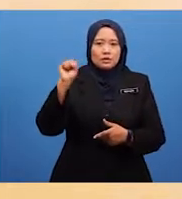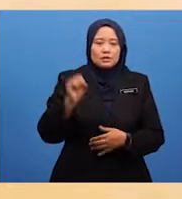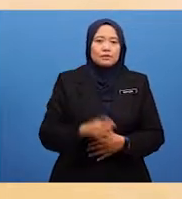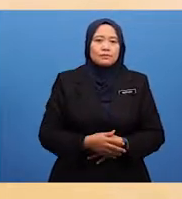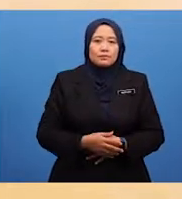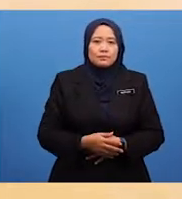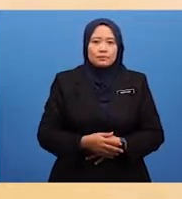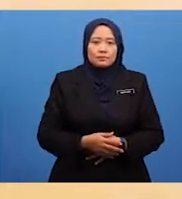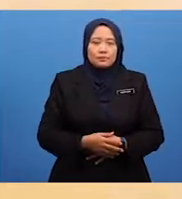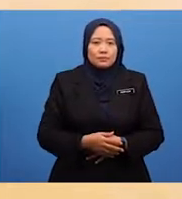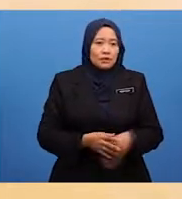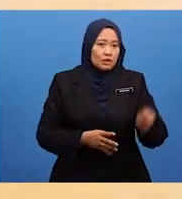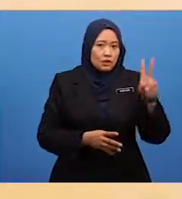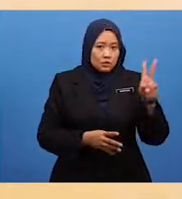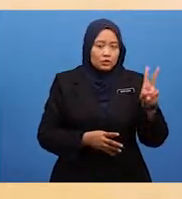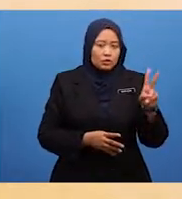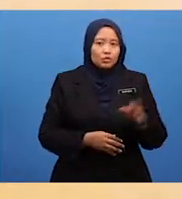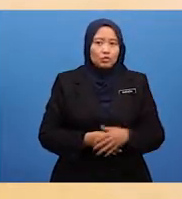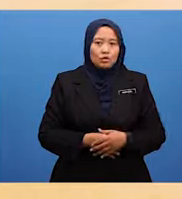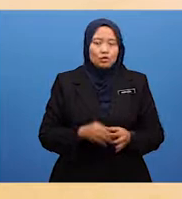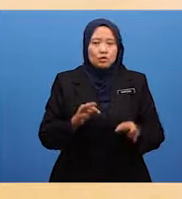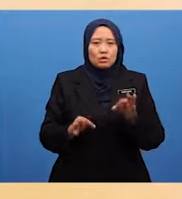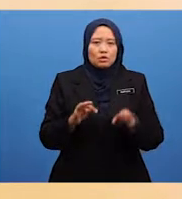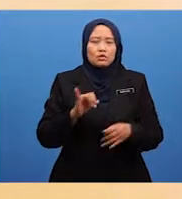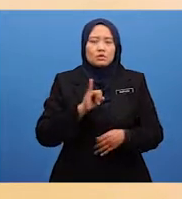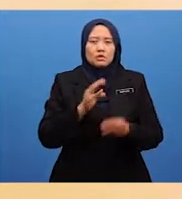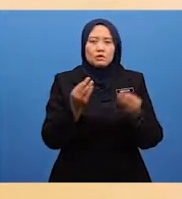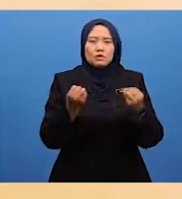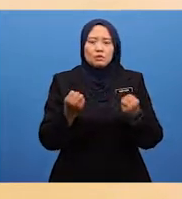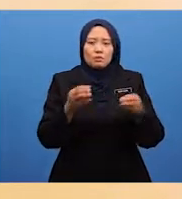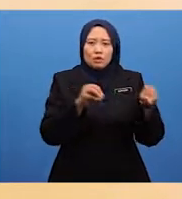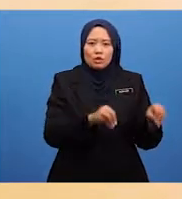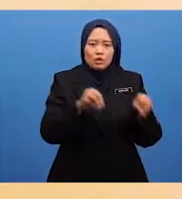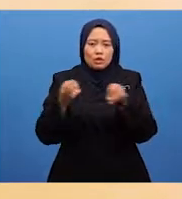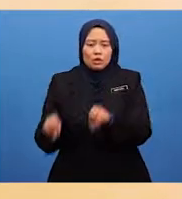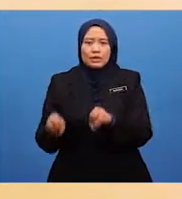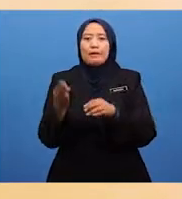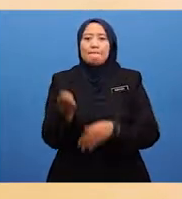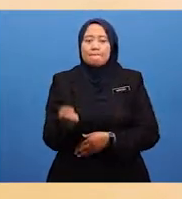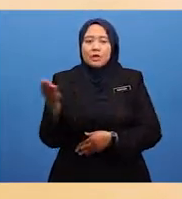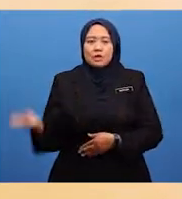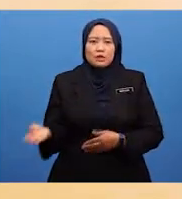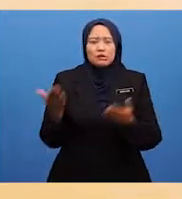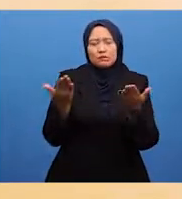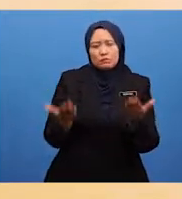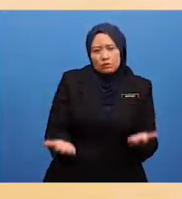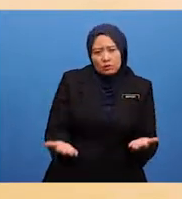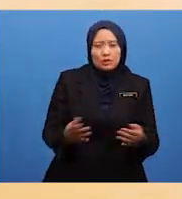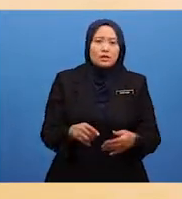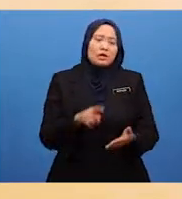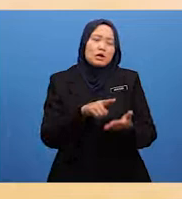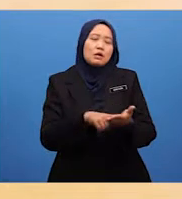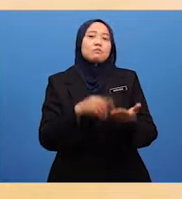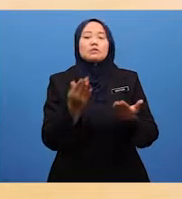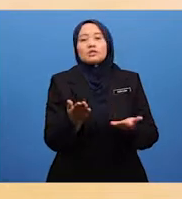Situasi kedua, jika cikgu ingin mengalihkan barang-barang yang berat,